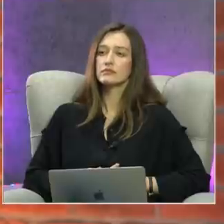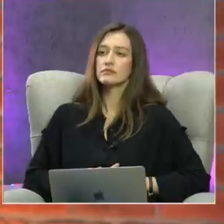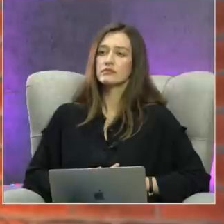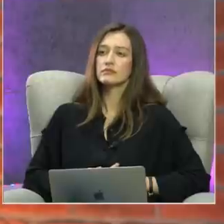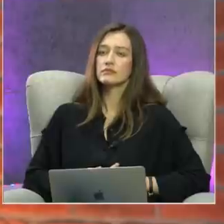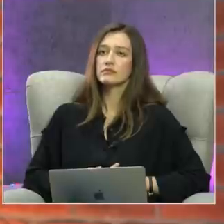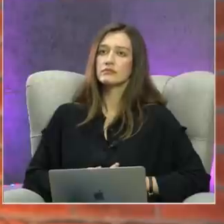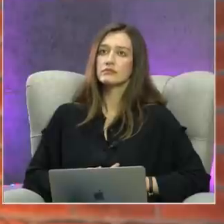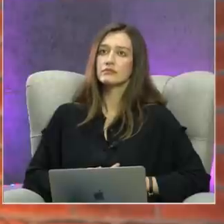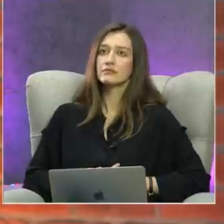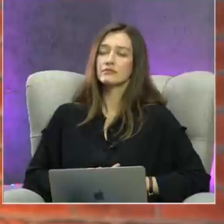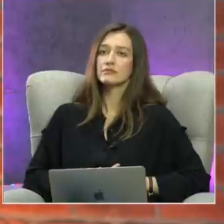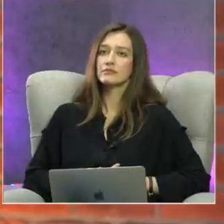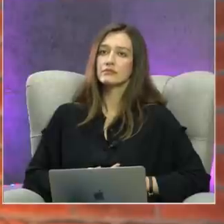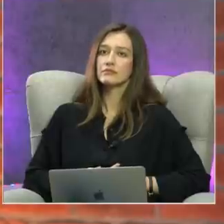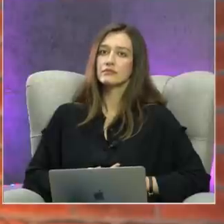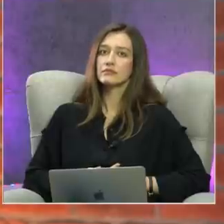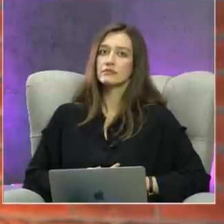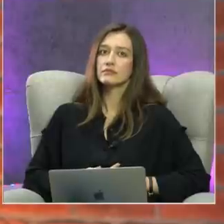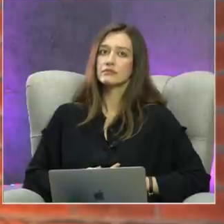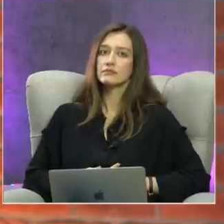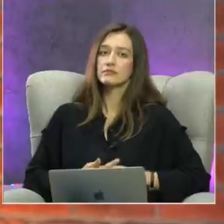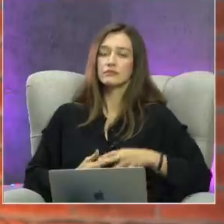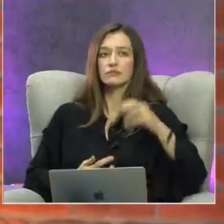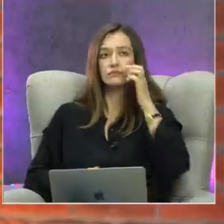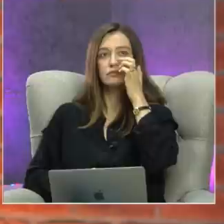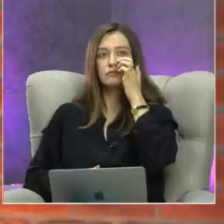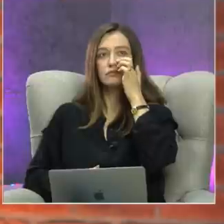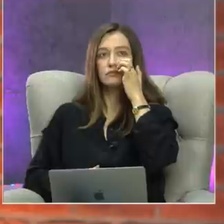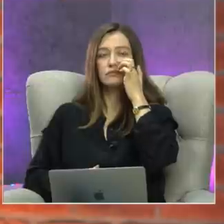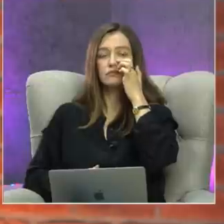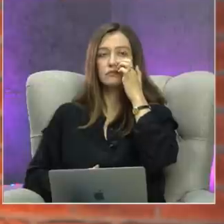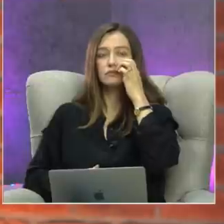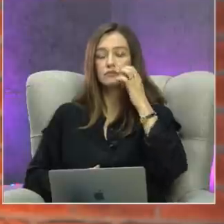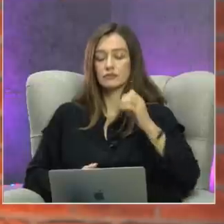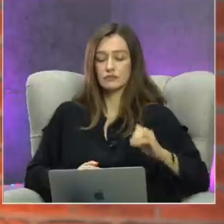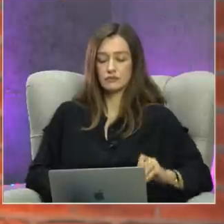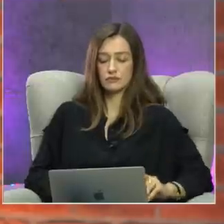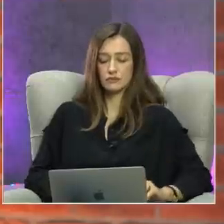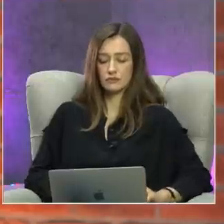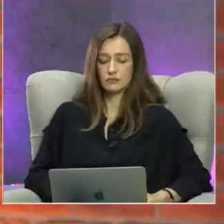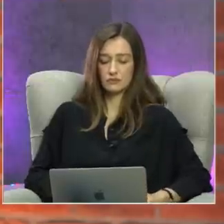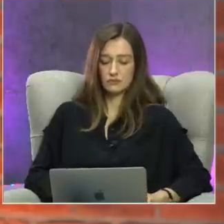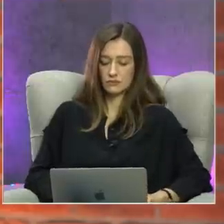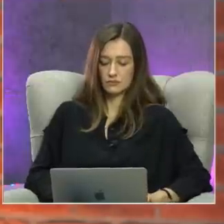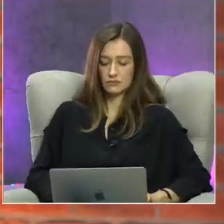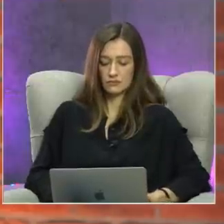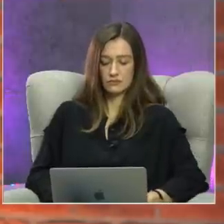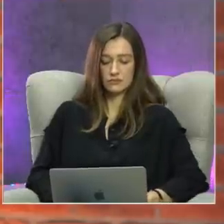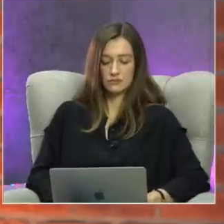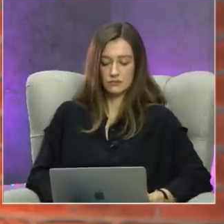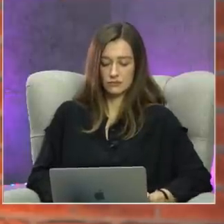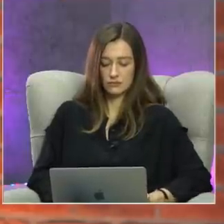kıstasları koyarak. Bir de biz kendimize, her birimiz kendimize yeterli sevgiyi ve alakayı göstermediğimiz için,